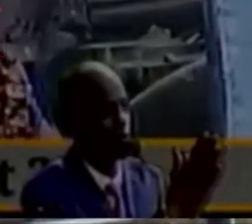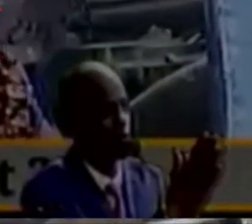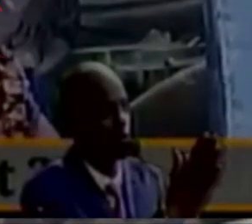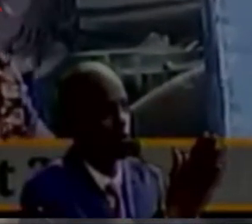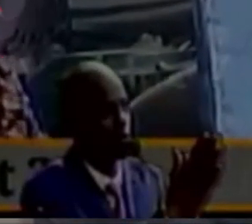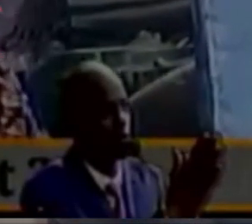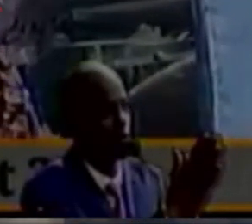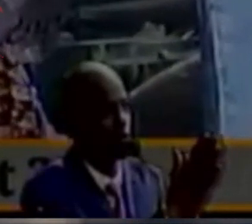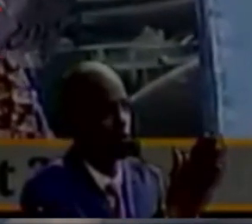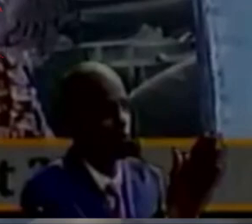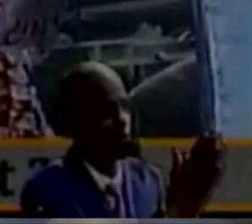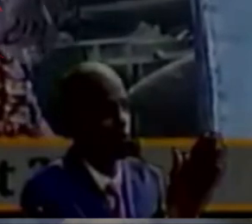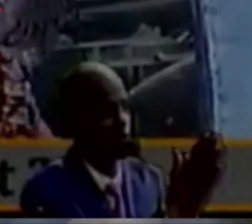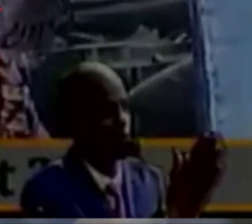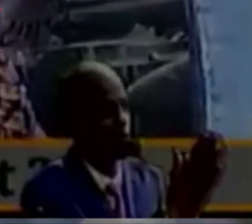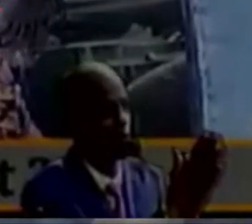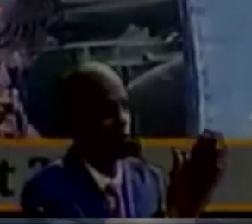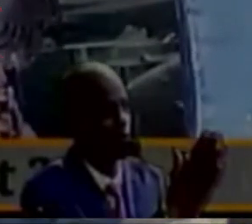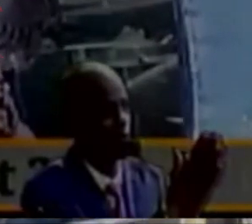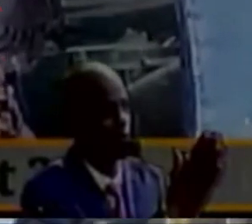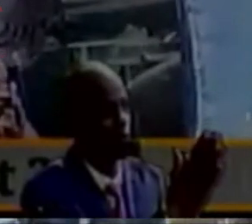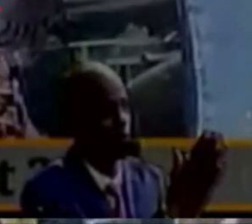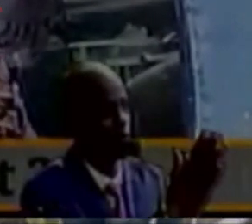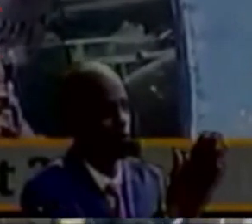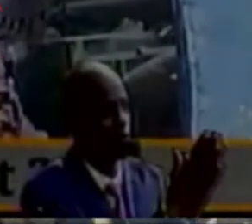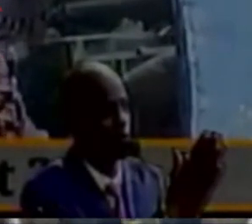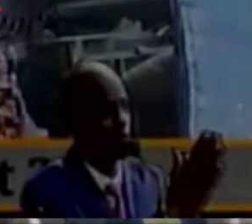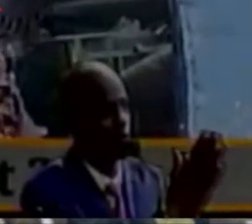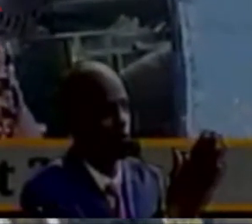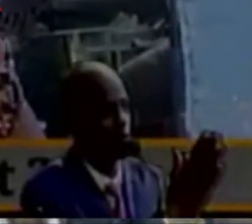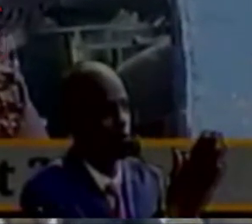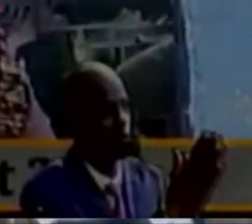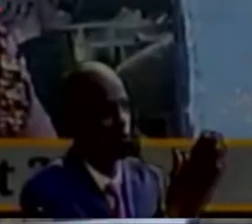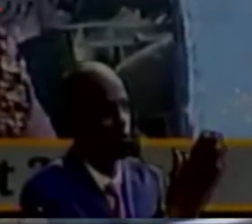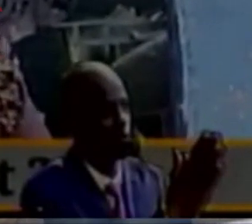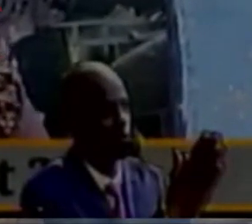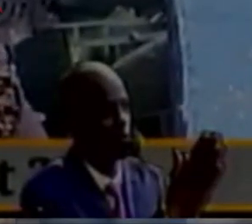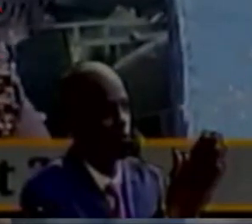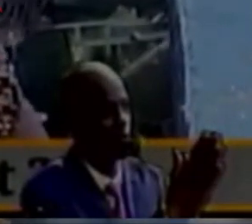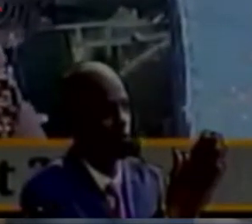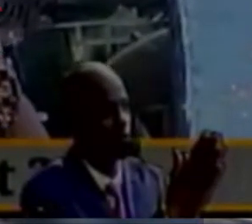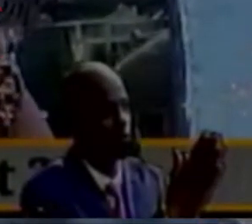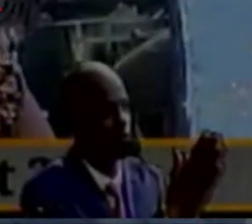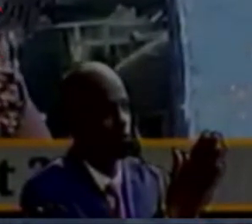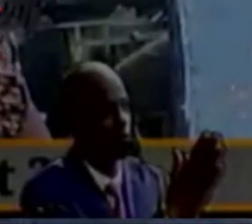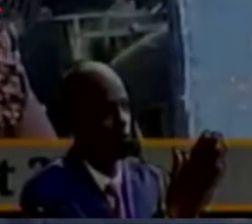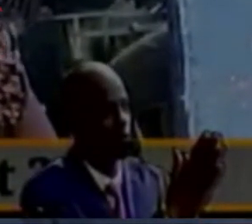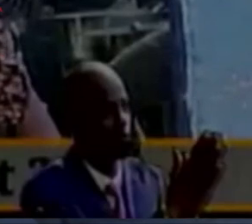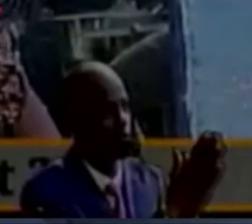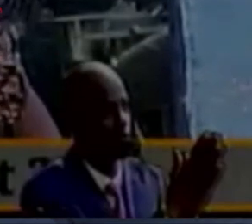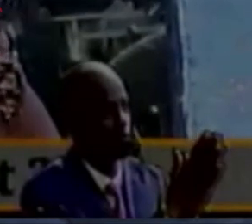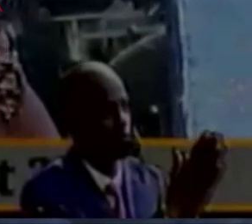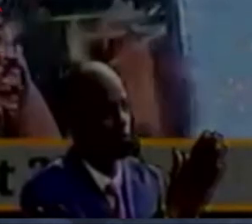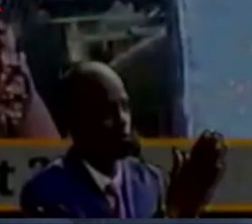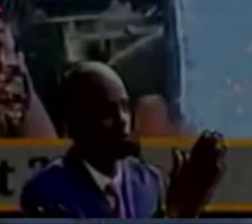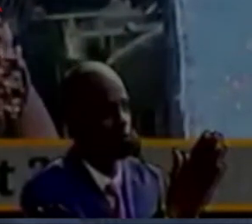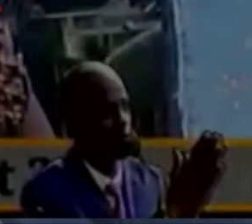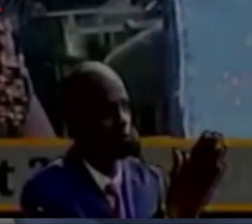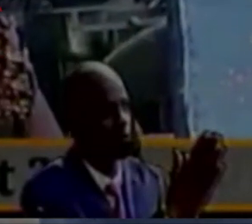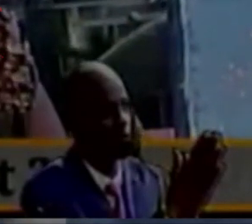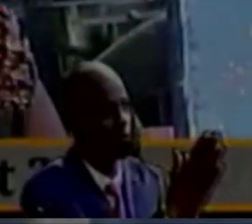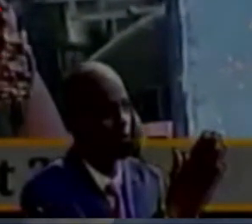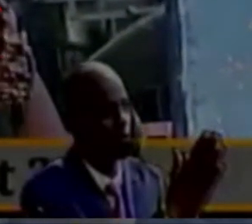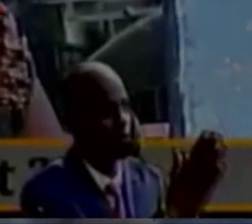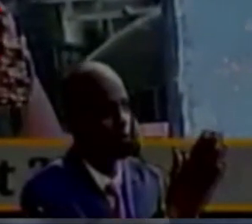à Friba, et quoi manger, on doit même tirer, on doit même manquer l'argent manger à même. Mais là, on vend quelqu'un en